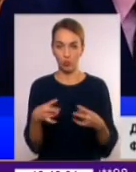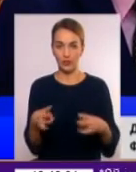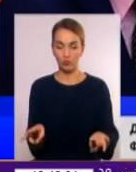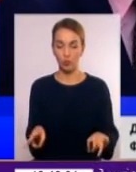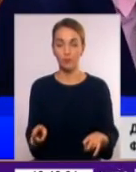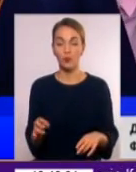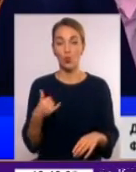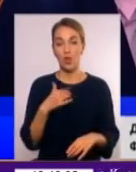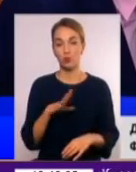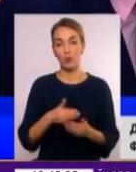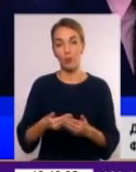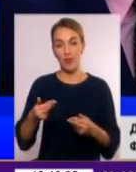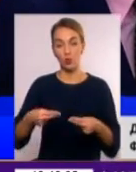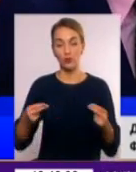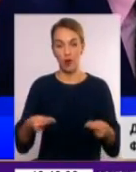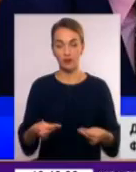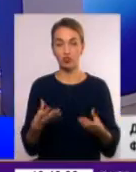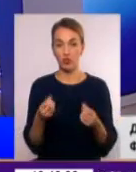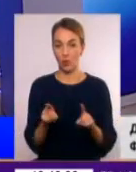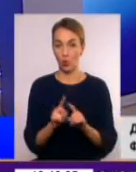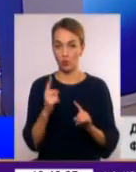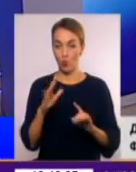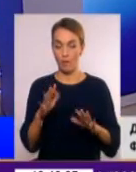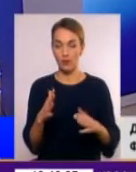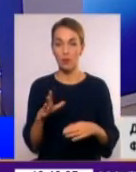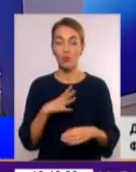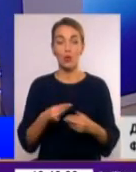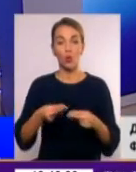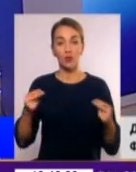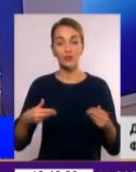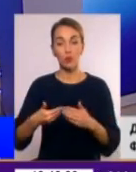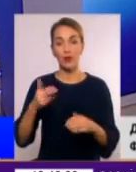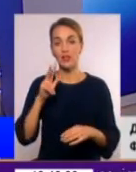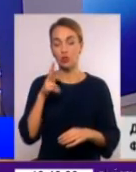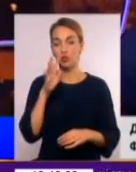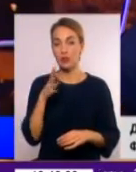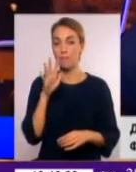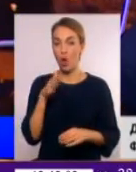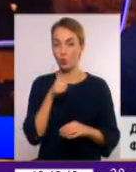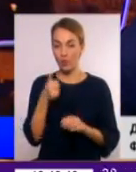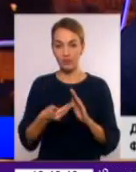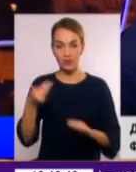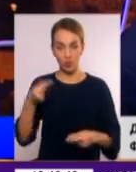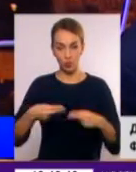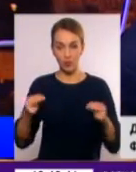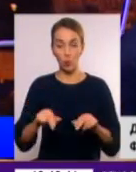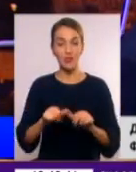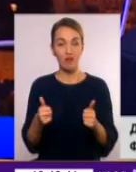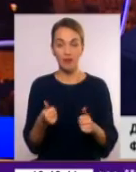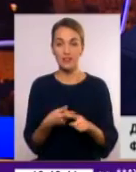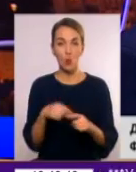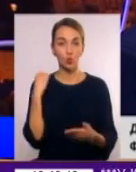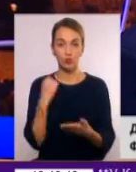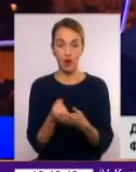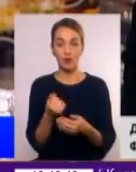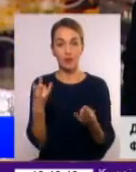Скажімо, в нас були і попередні контракти, ще також момент, що були контракти попередні ще там 3, 4, 5 років назад укладені. розривати їх – це удар, за